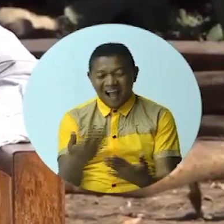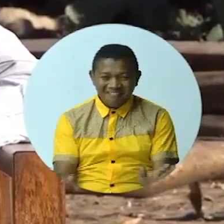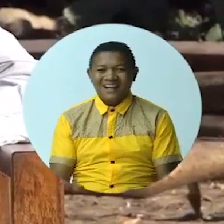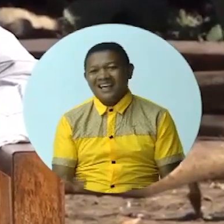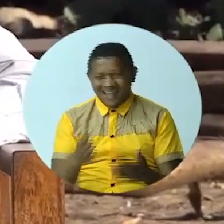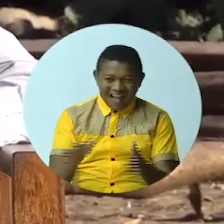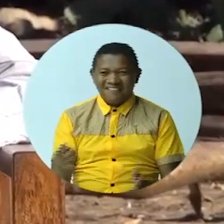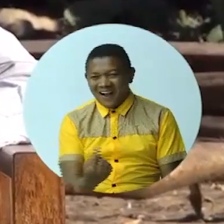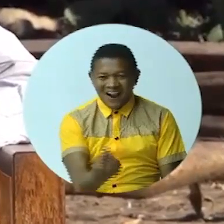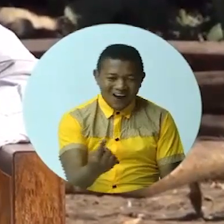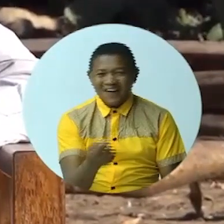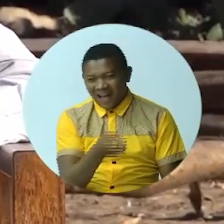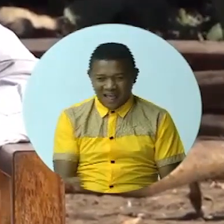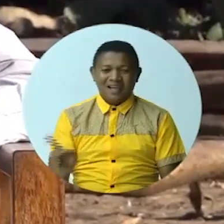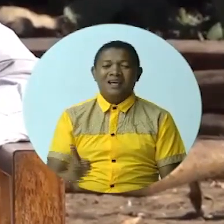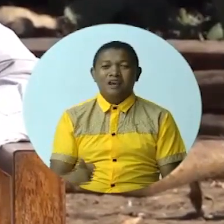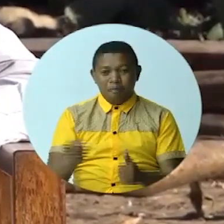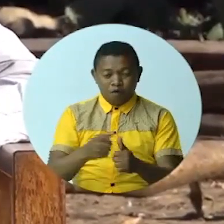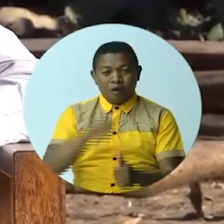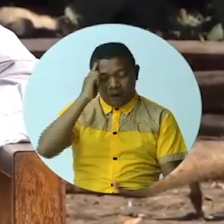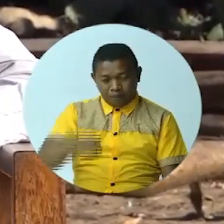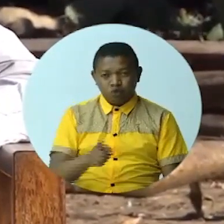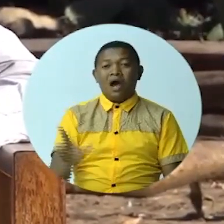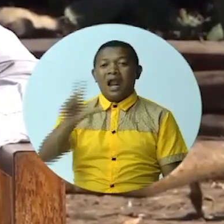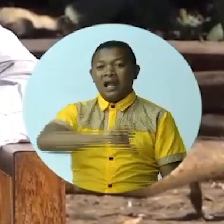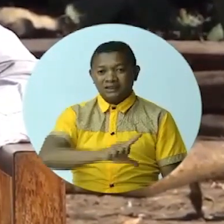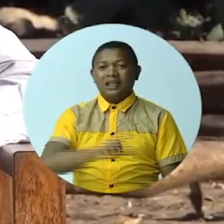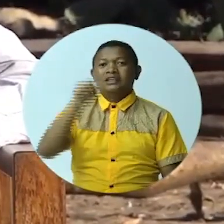rapitso alatsinainy manerana ny nosy